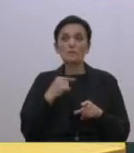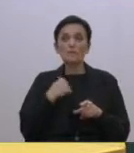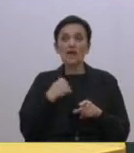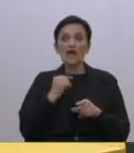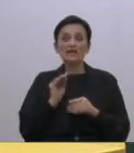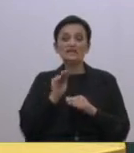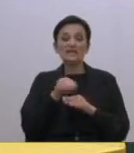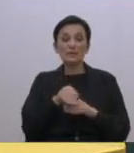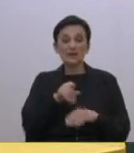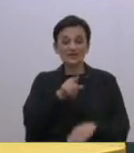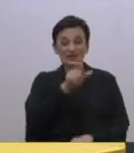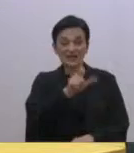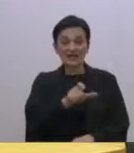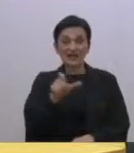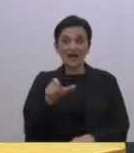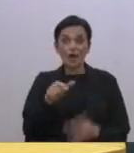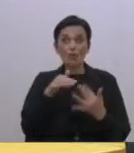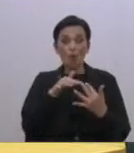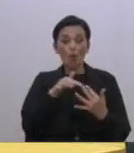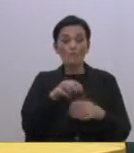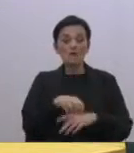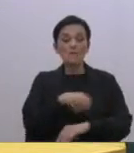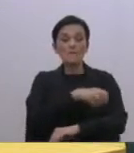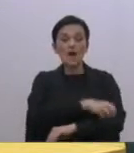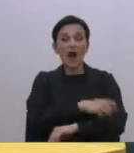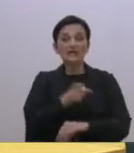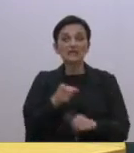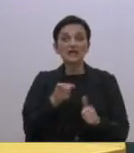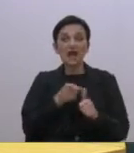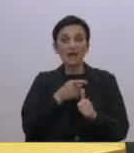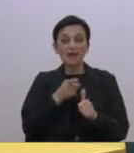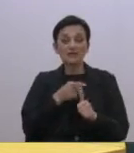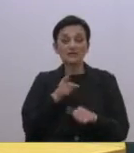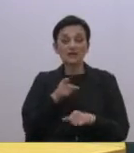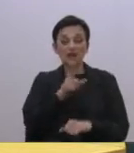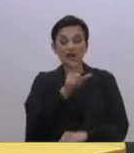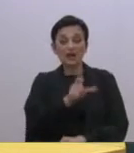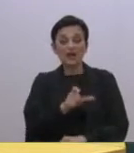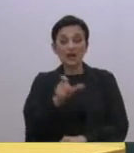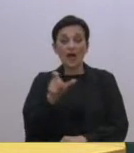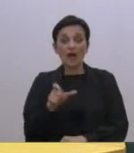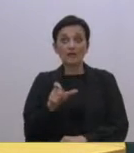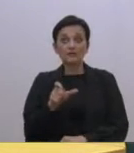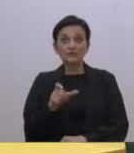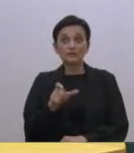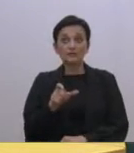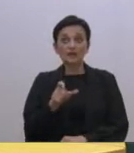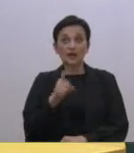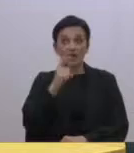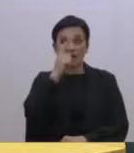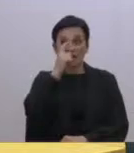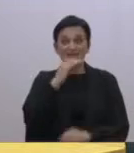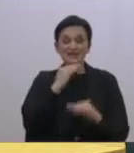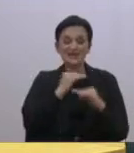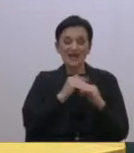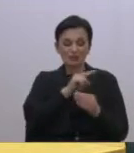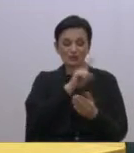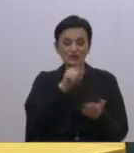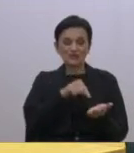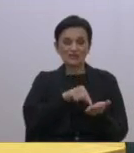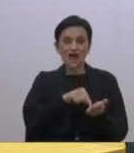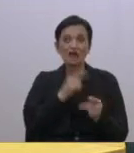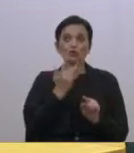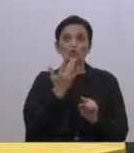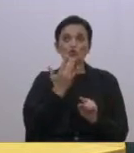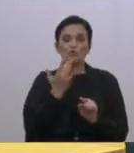რომ ის ხალხი, აი თქვენ ომის პარტიას რო ეძახით მათ შორის, აი ის ხალხი გარდა აი ამ გენდერული საკითხებისა, რომელსაც